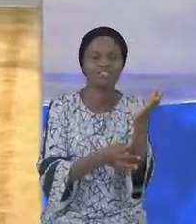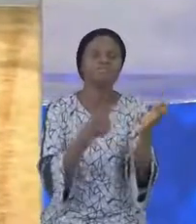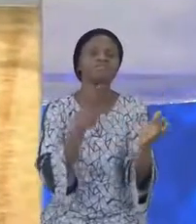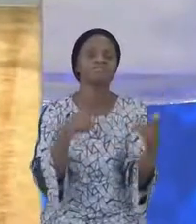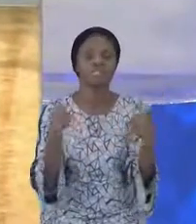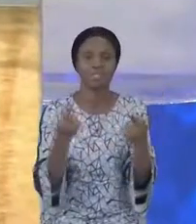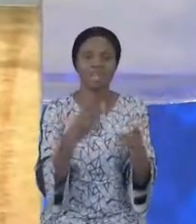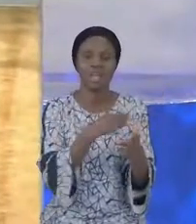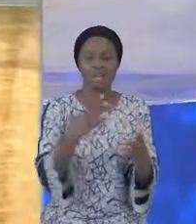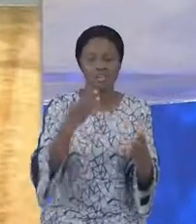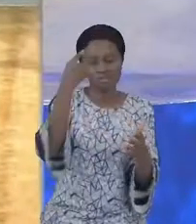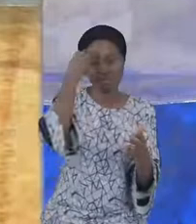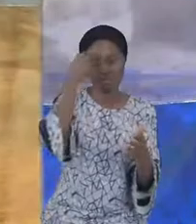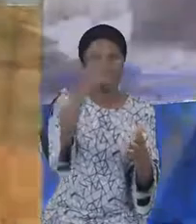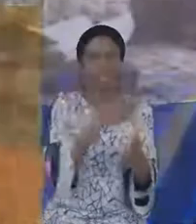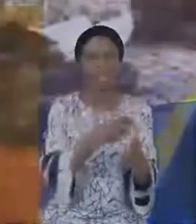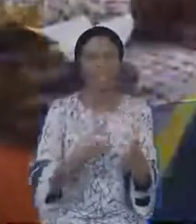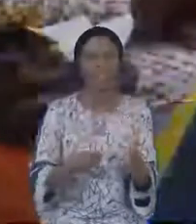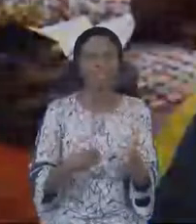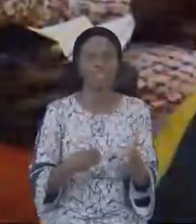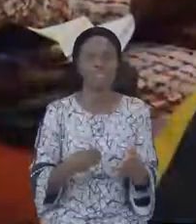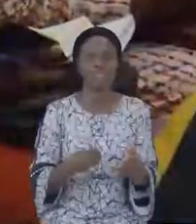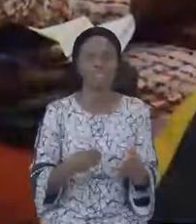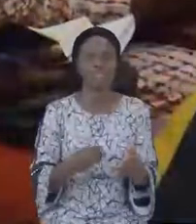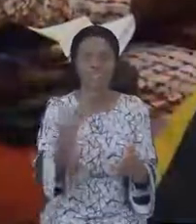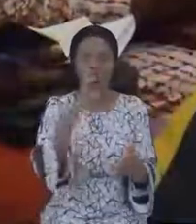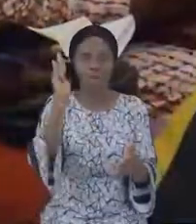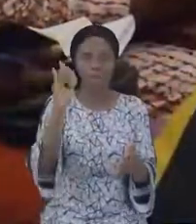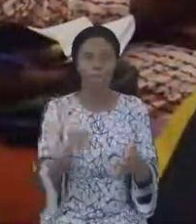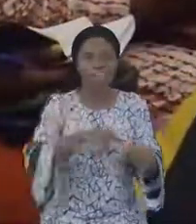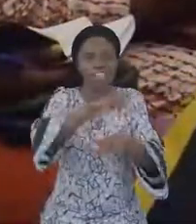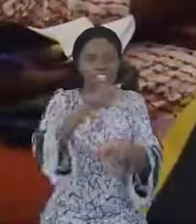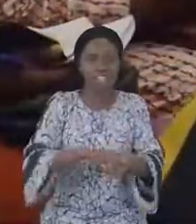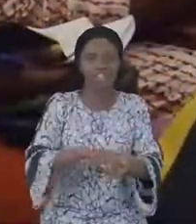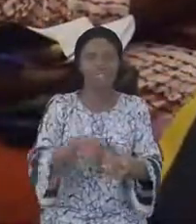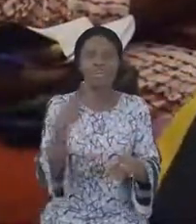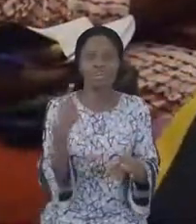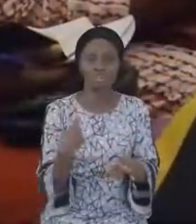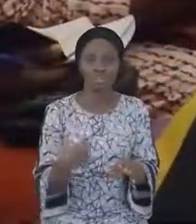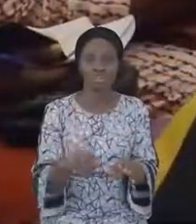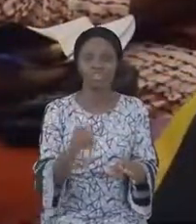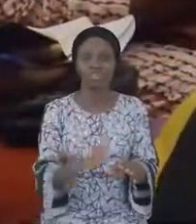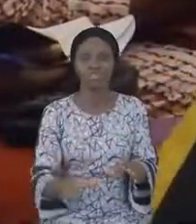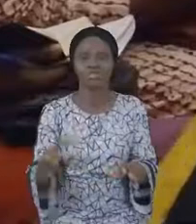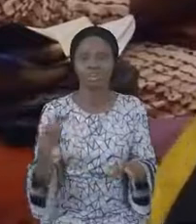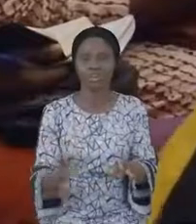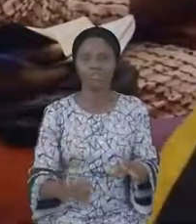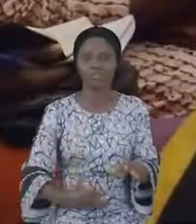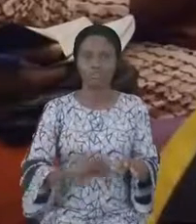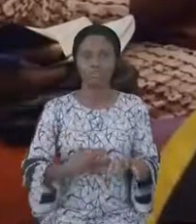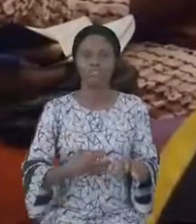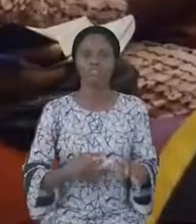étions par nature comment? À haute voix, par nature des enfants